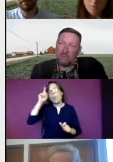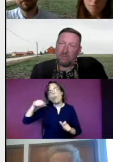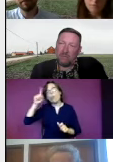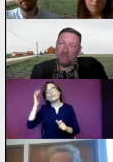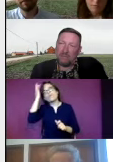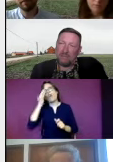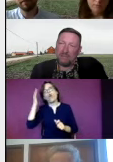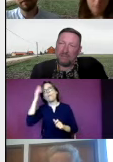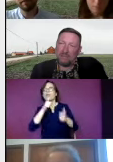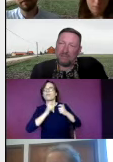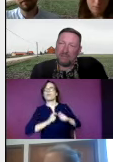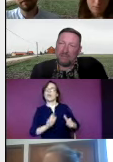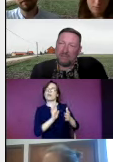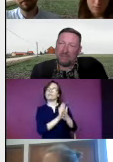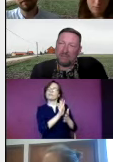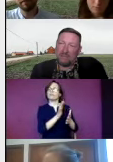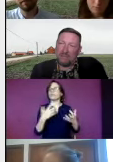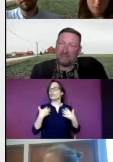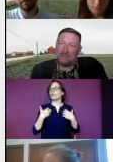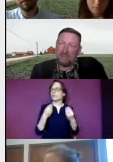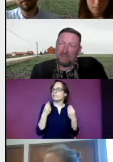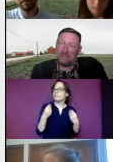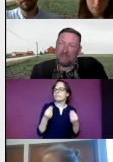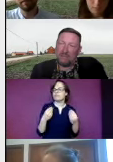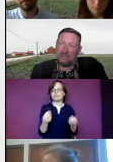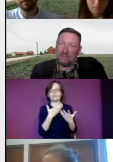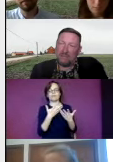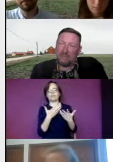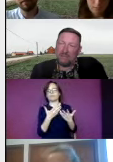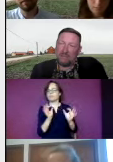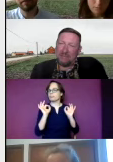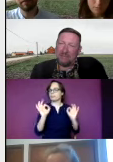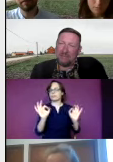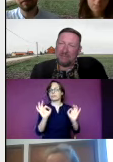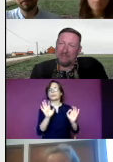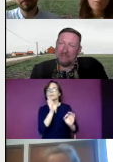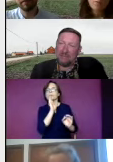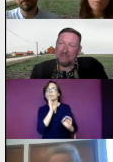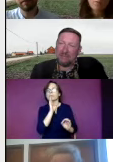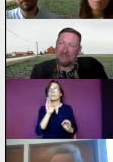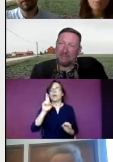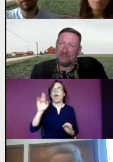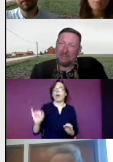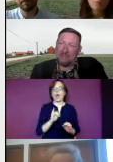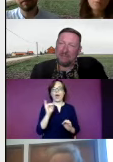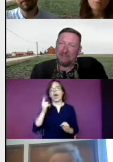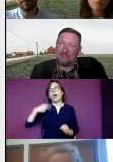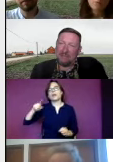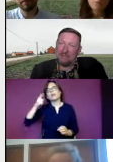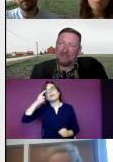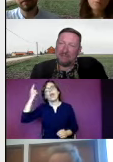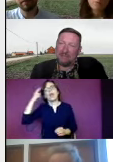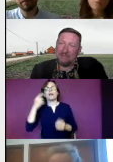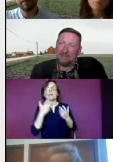sielanki, czy wsi jako raju utraconego, do którego powinniśmy tęsknić, w dalszym ciągu jest bardzo